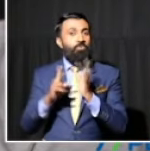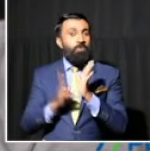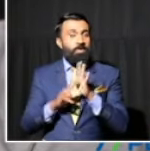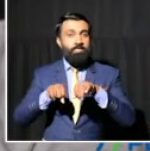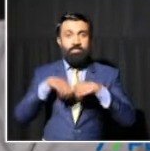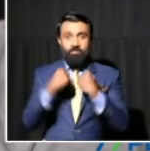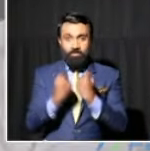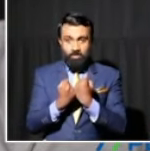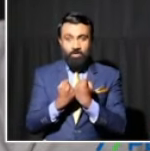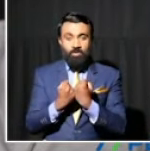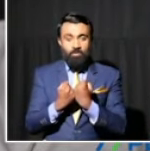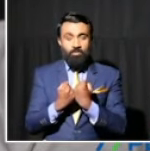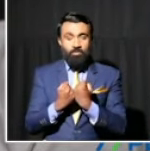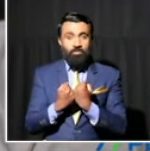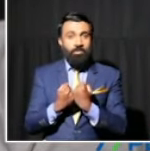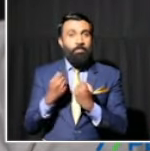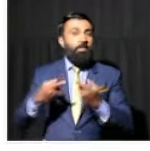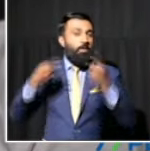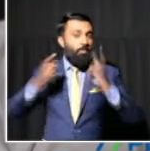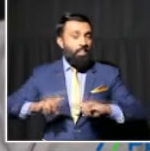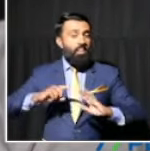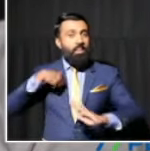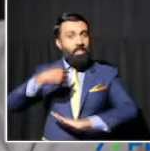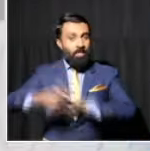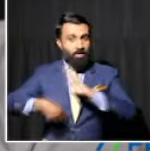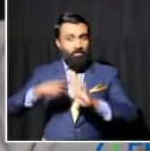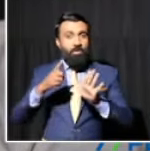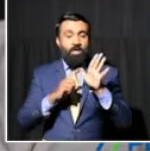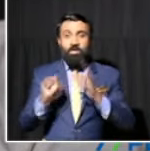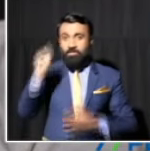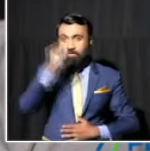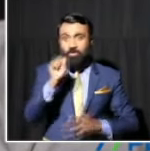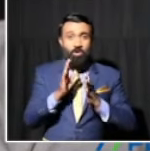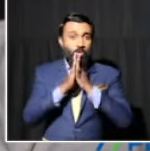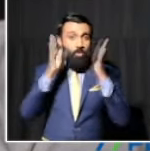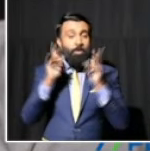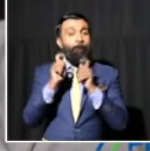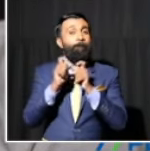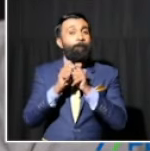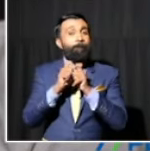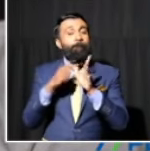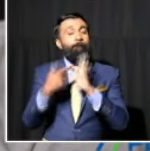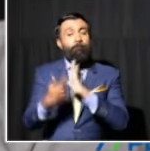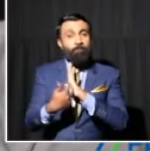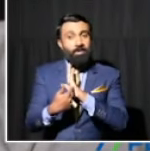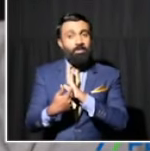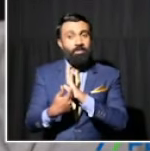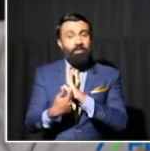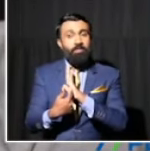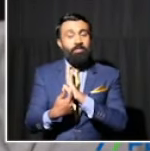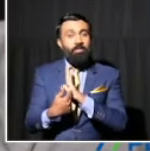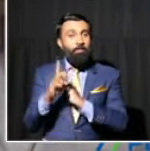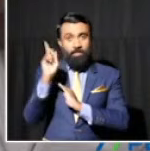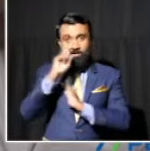සමාගමෙන් ගෙනාවයකට මීට අමතරව ලංකාවේ ආසියාවේ ලොකුම බැටරි ස්ටෝරේජ් බැටරි අංගා පවතින කැලලත් එතනදී පළවෙනි